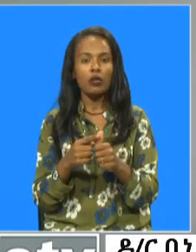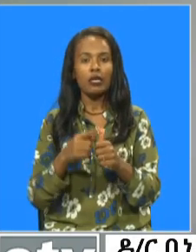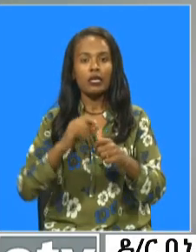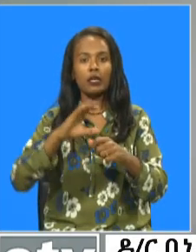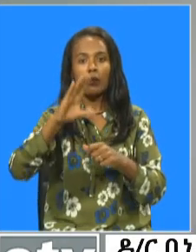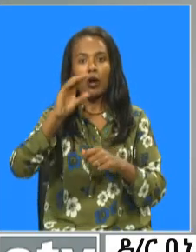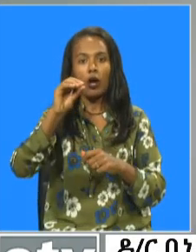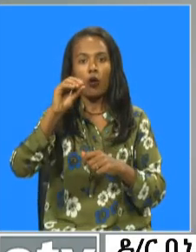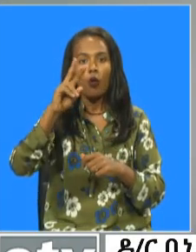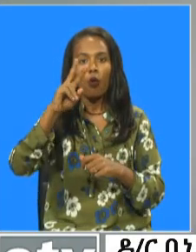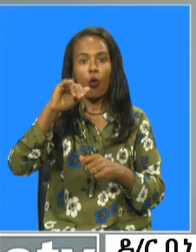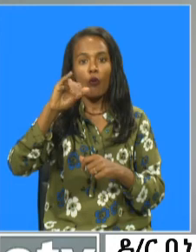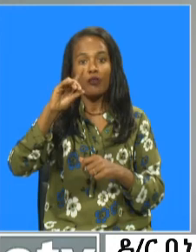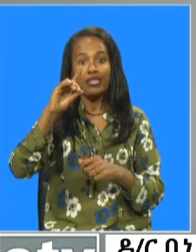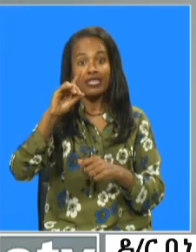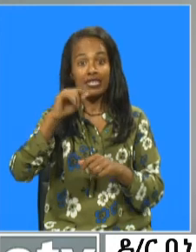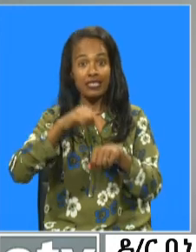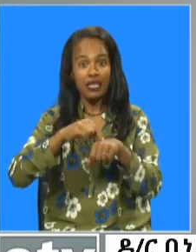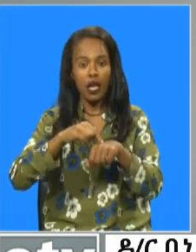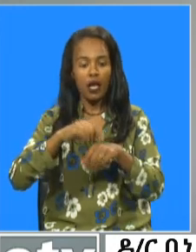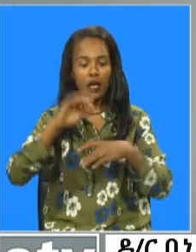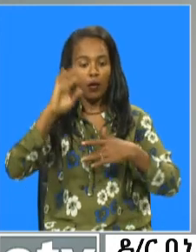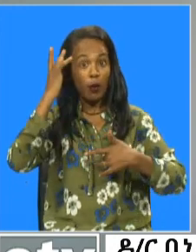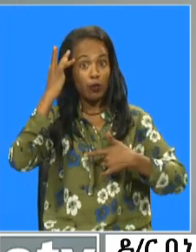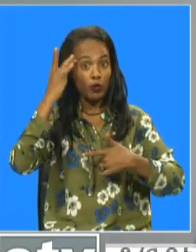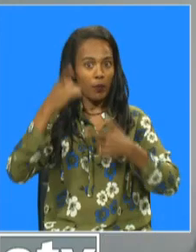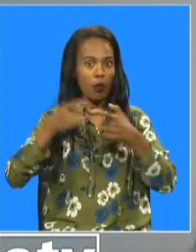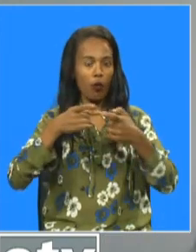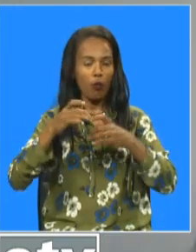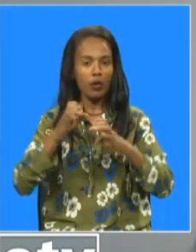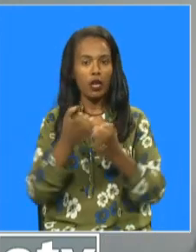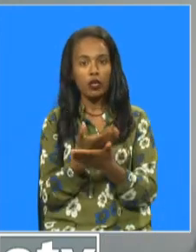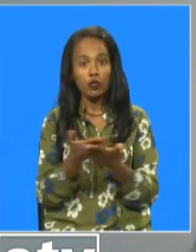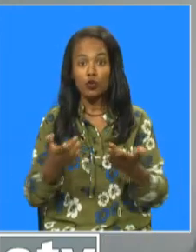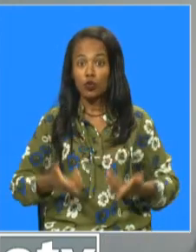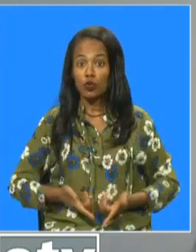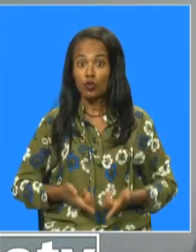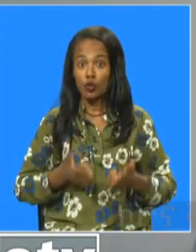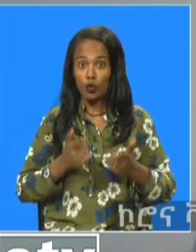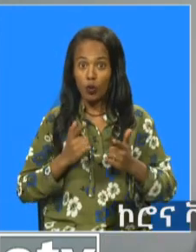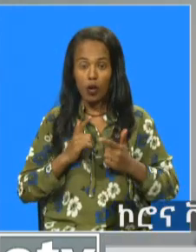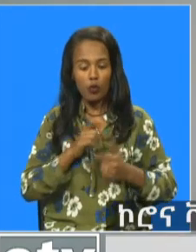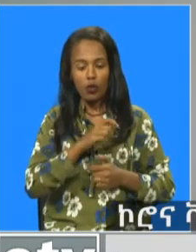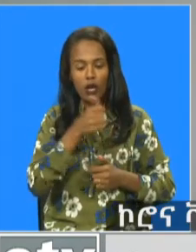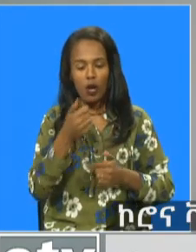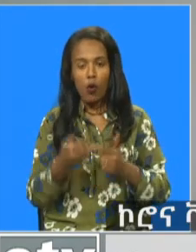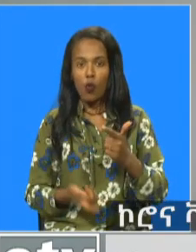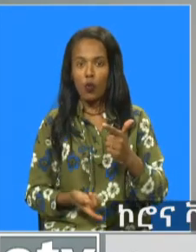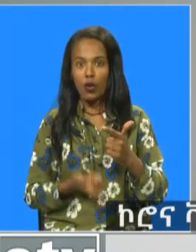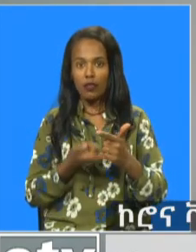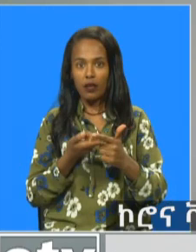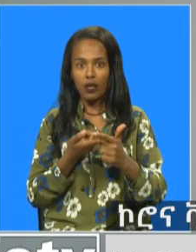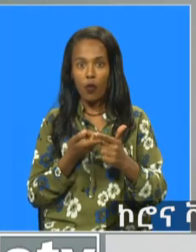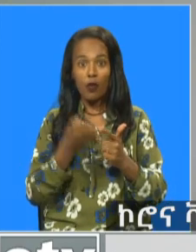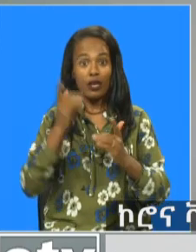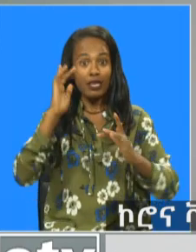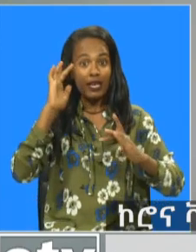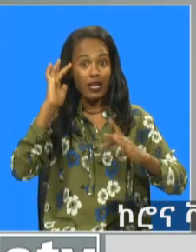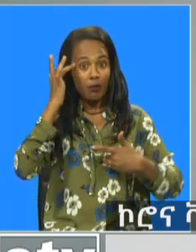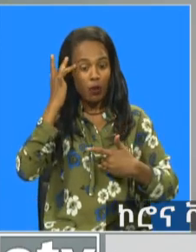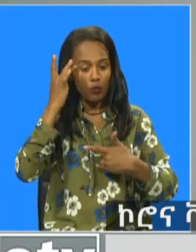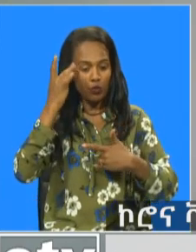በኮቪድ ዘመን ህመሙን ለመቋቋም ምናደርጋቸው ፈጠራዎች ሊኖር ይችላሉ። ሌላው ሁለተኛው ደግሞ የህመሙን